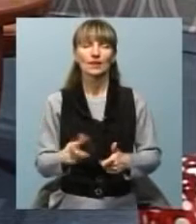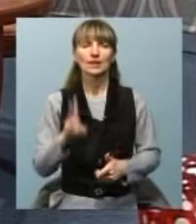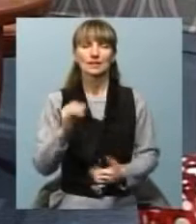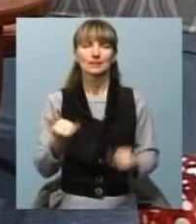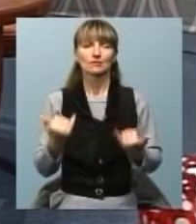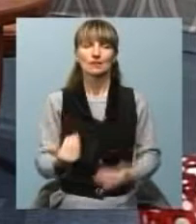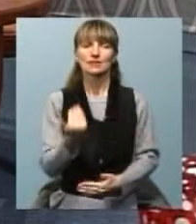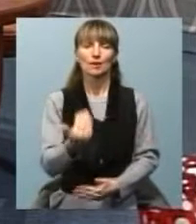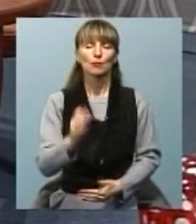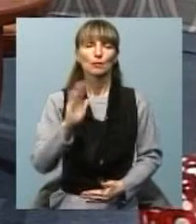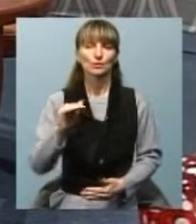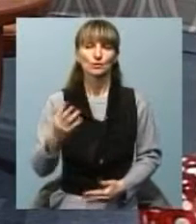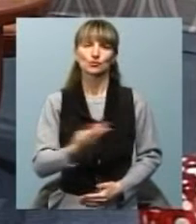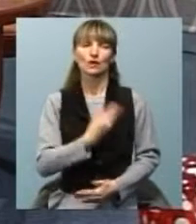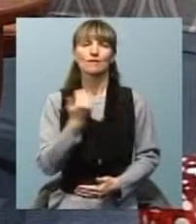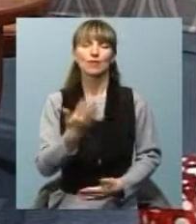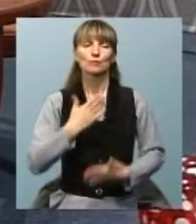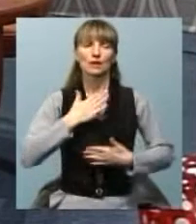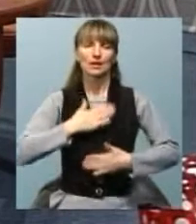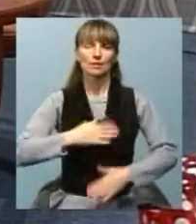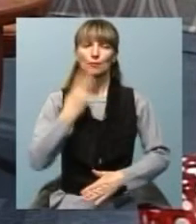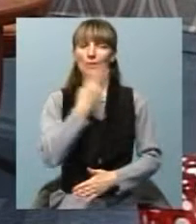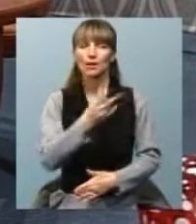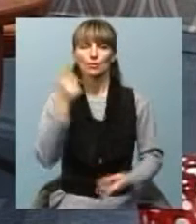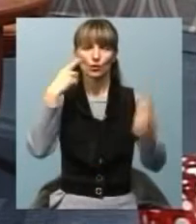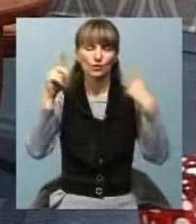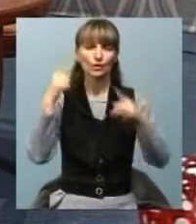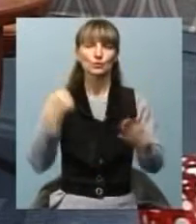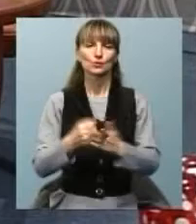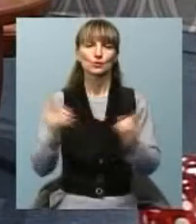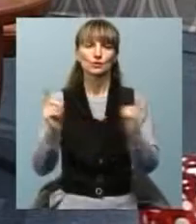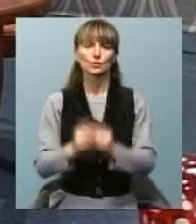на сьогодні ми з вами прощаємося. Бажаємо вам приємного перегляду мультфільму.